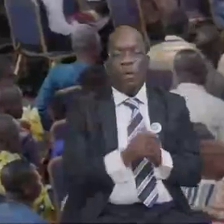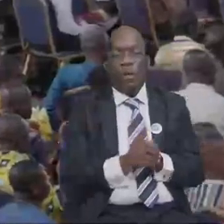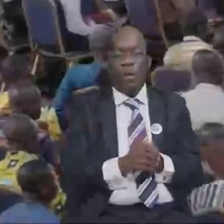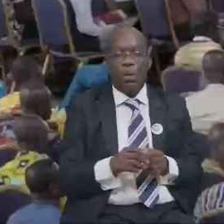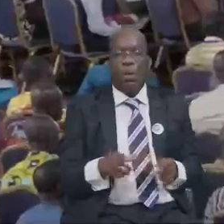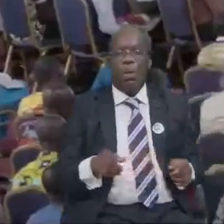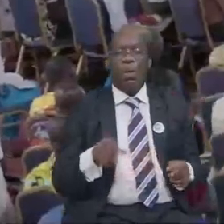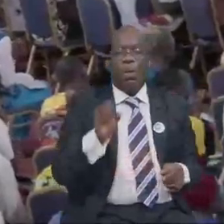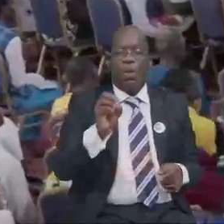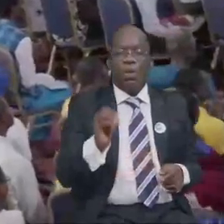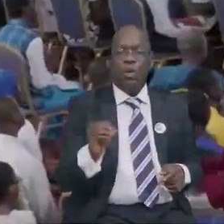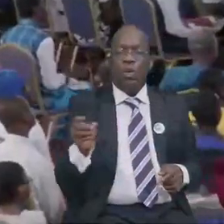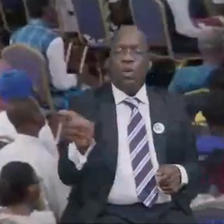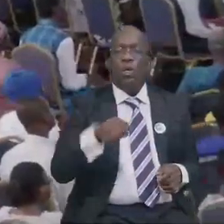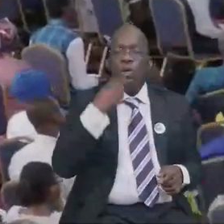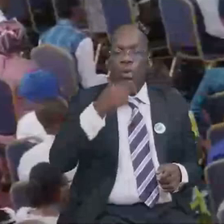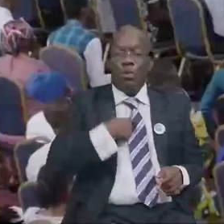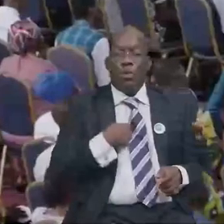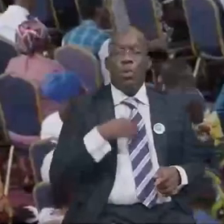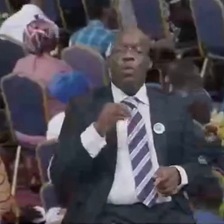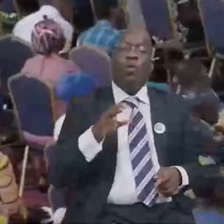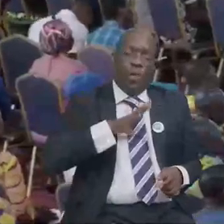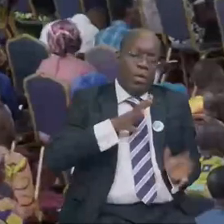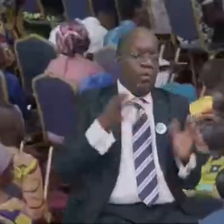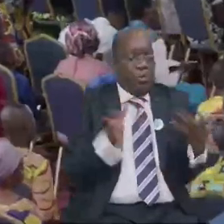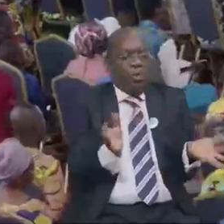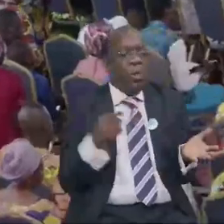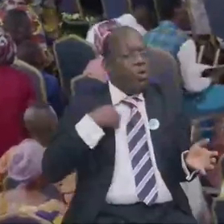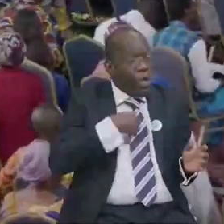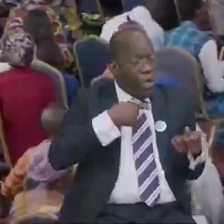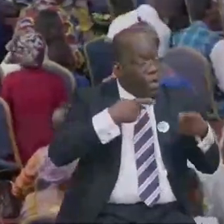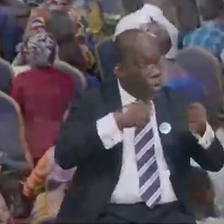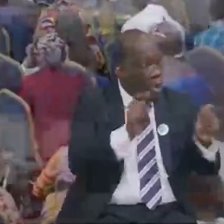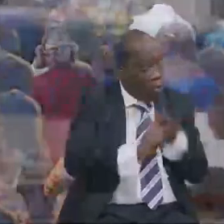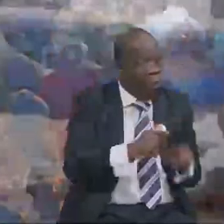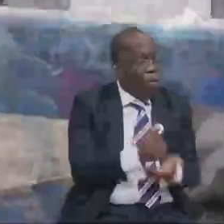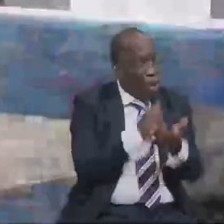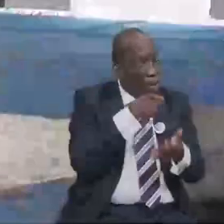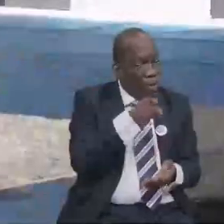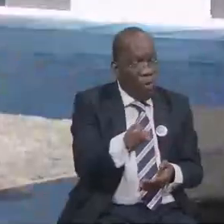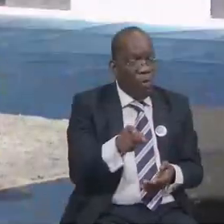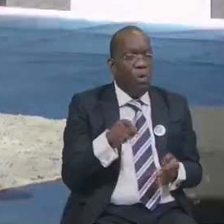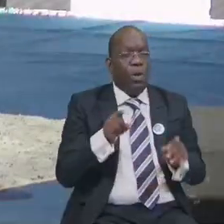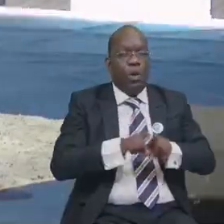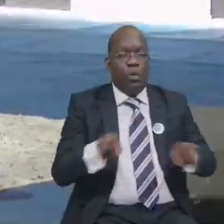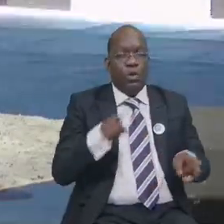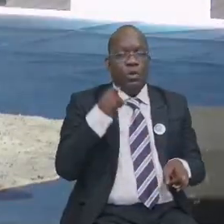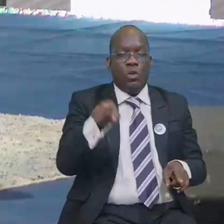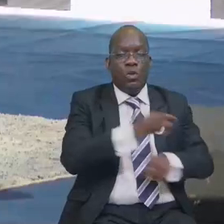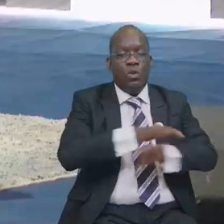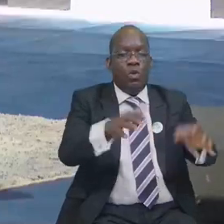Alors ils m'ont dit, d'accord, nous essayons de t'aider, hein, mais tu ne reçois pas